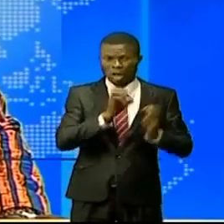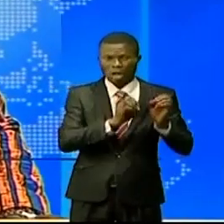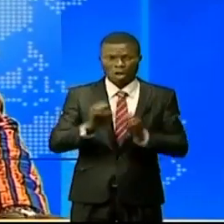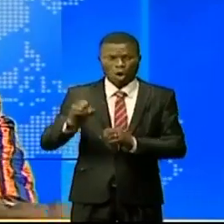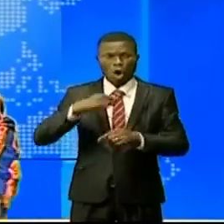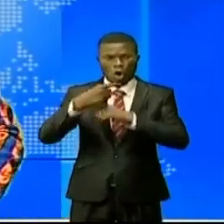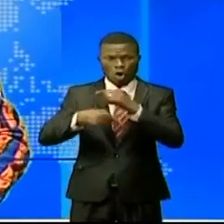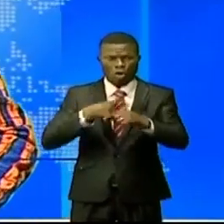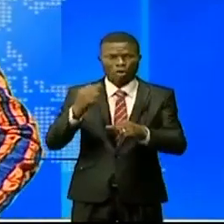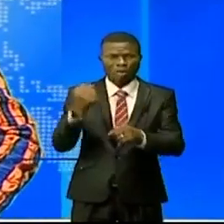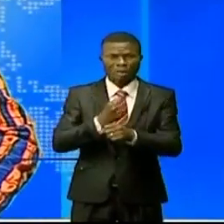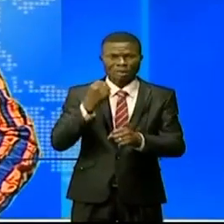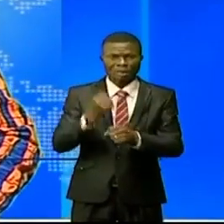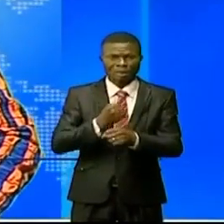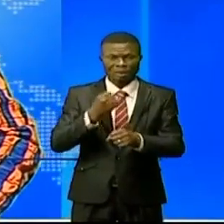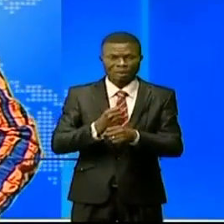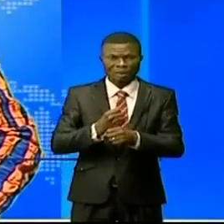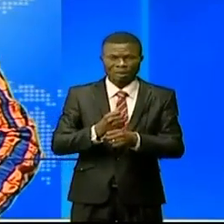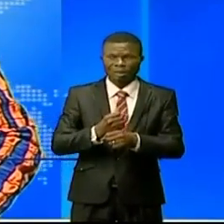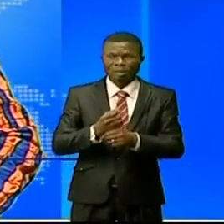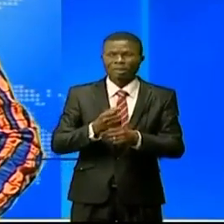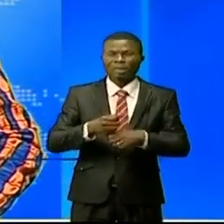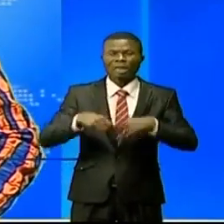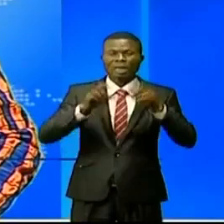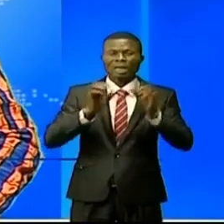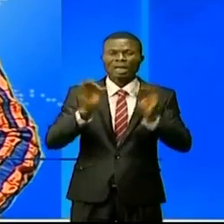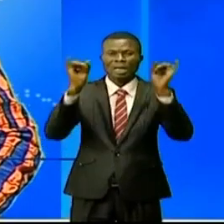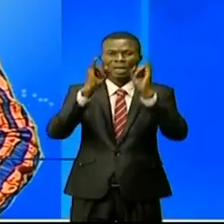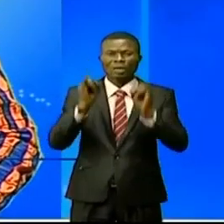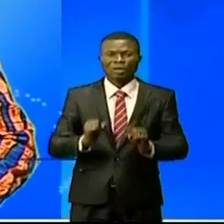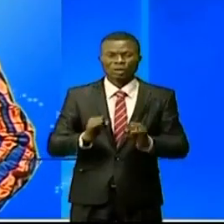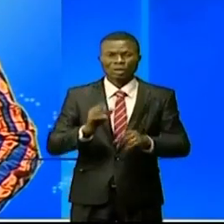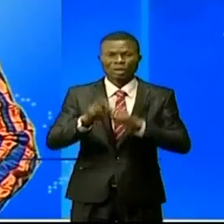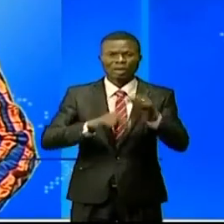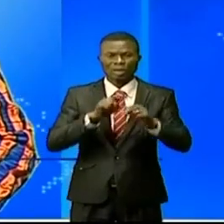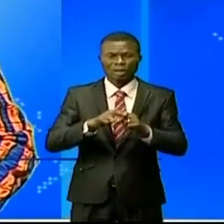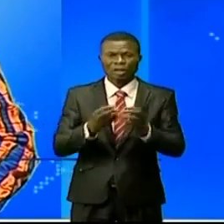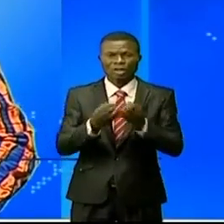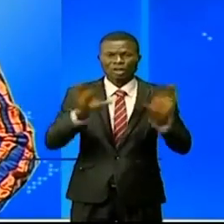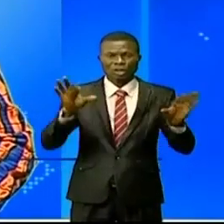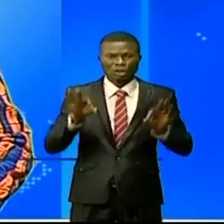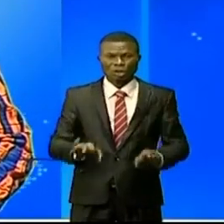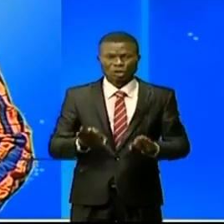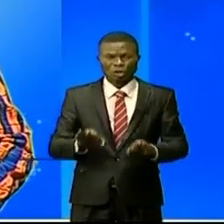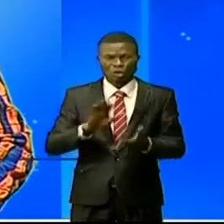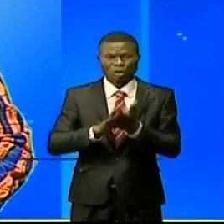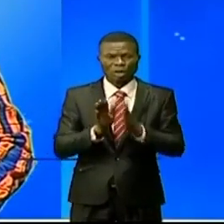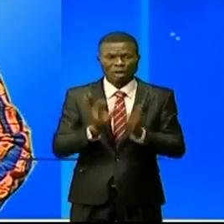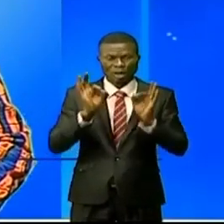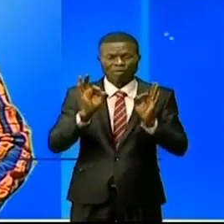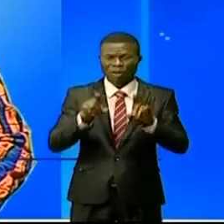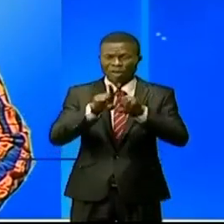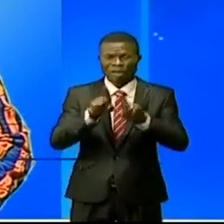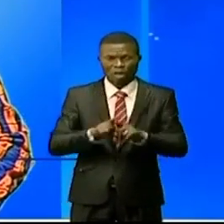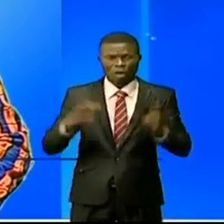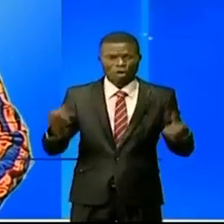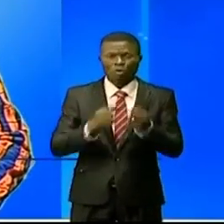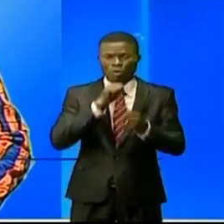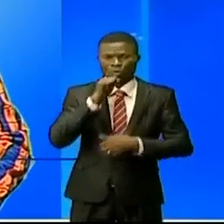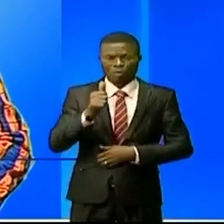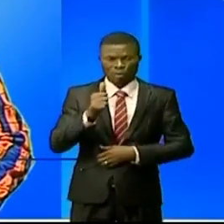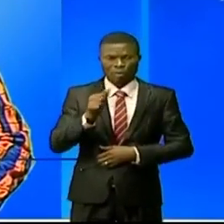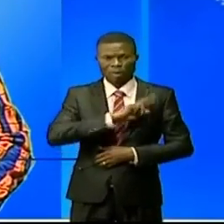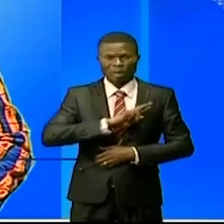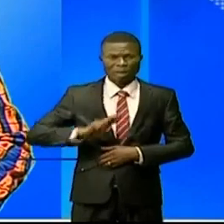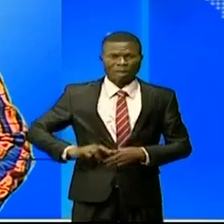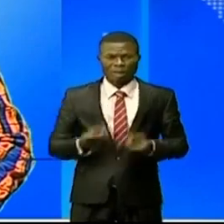lancement des travaux de rédaction de l'annuaire national des ressources naturelles renouvelables et non renouvelables de la RDC, qui va